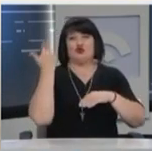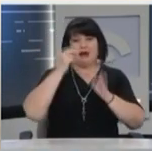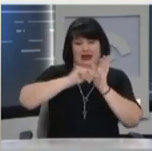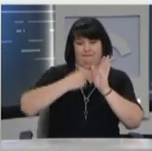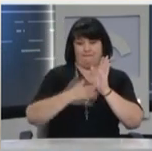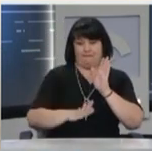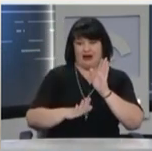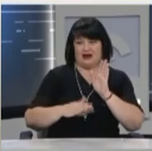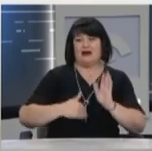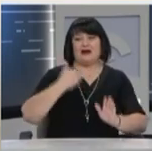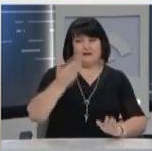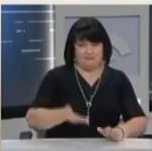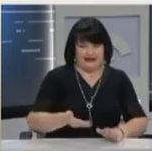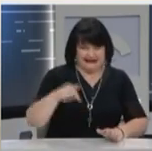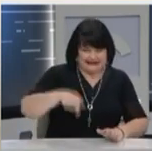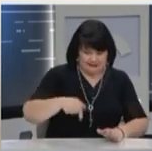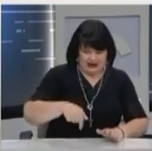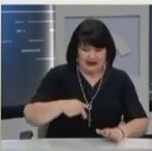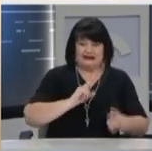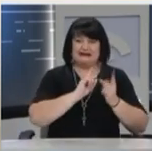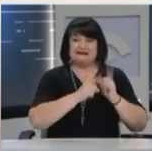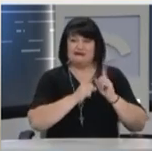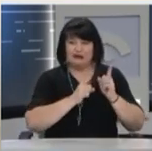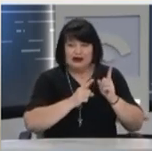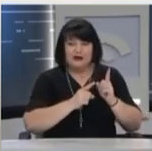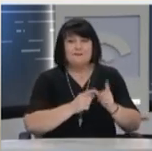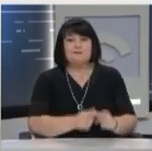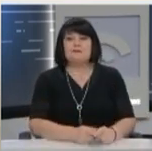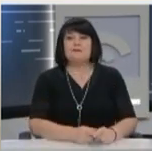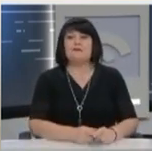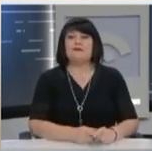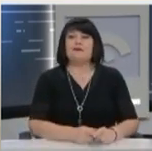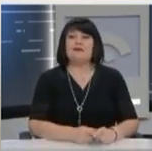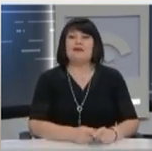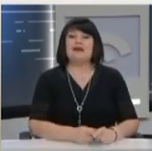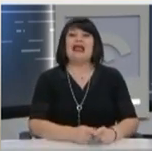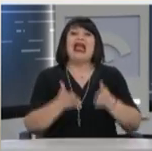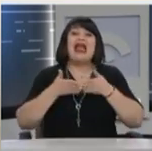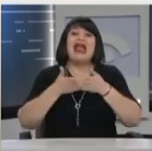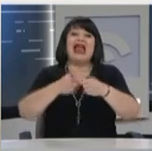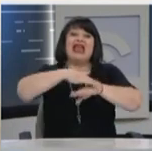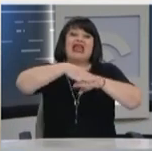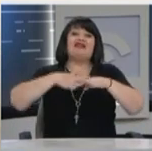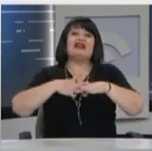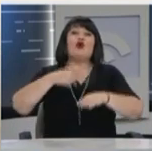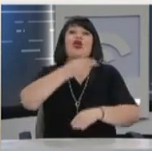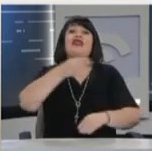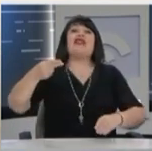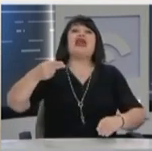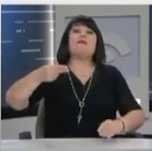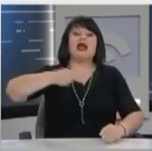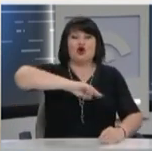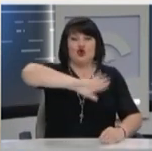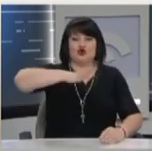παρελθόν, που είναι συνέχεια η ενδιάμεση συμφωνία σημερινή, των Τυποσπών, να έχουν ναυτικό στο Θερμαϊκό κόλπο, κύριε